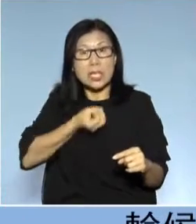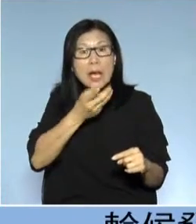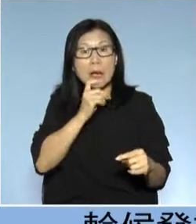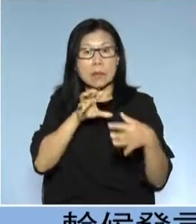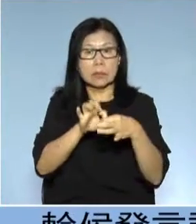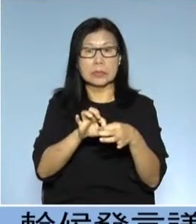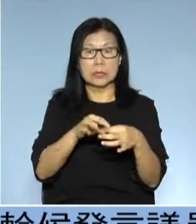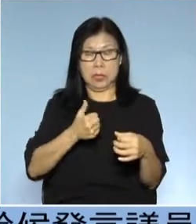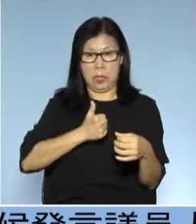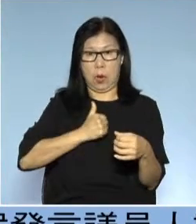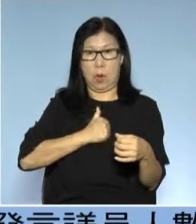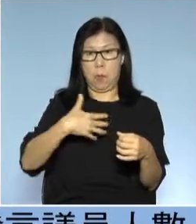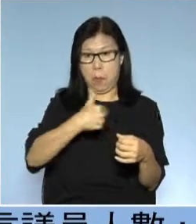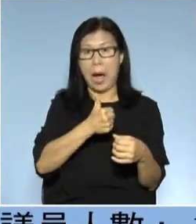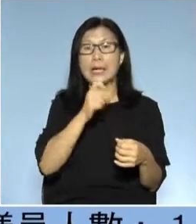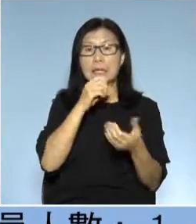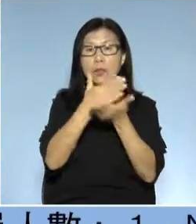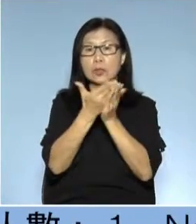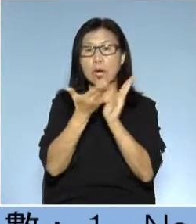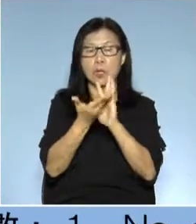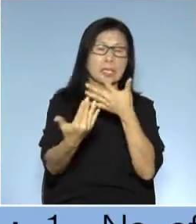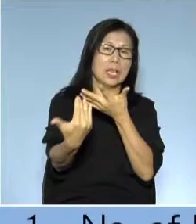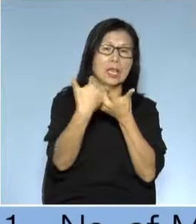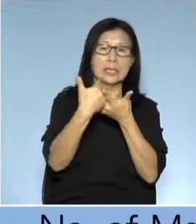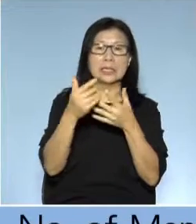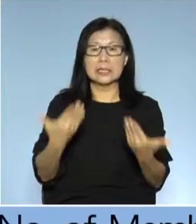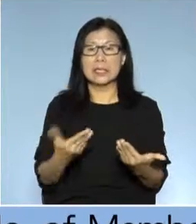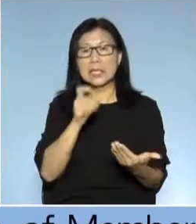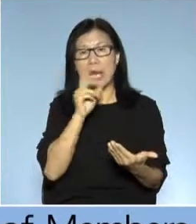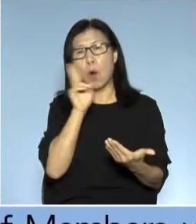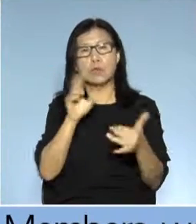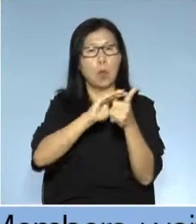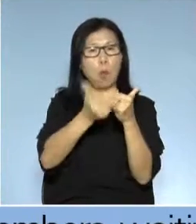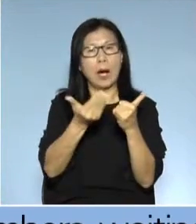僱主咧，係面對一啲嘅挑戰，特別係出現呢啲嘅情況。